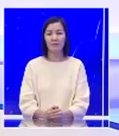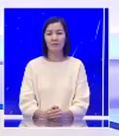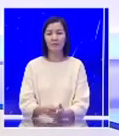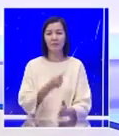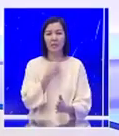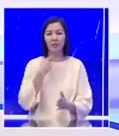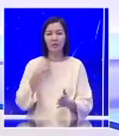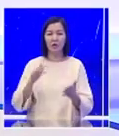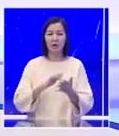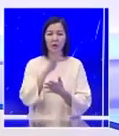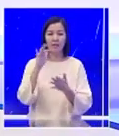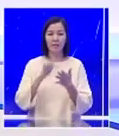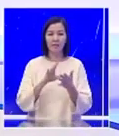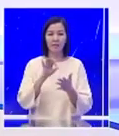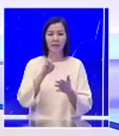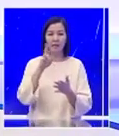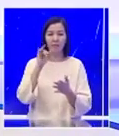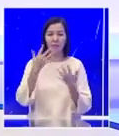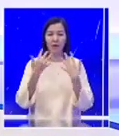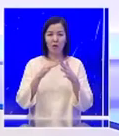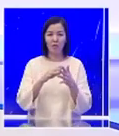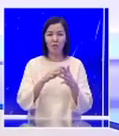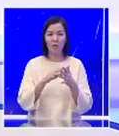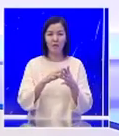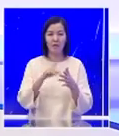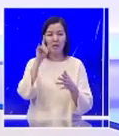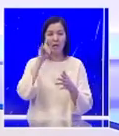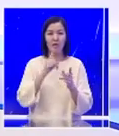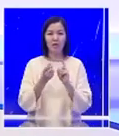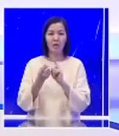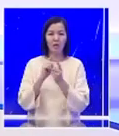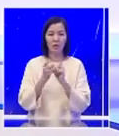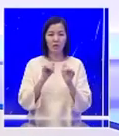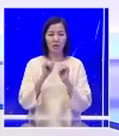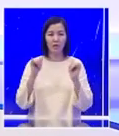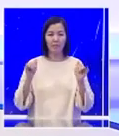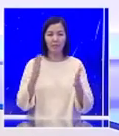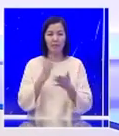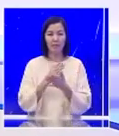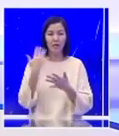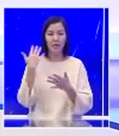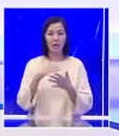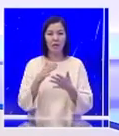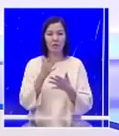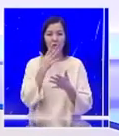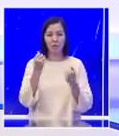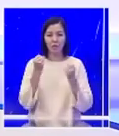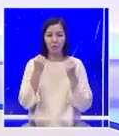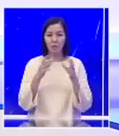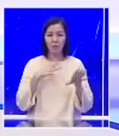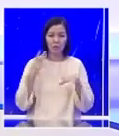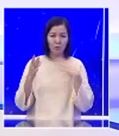Талдықорған қаласына қарасты Еңбек ауылында қазақ күресі қарқынды дамып келеді. Мұнда 50-ге жуық жасөспірім ұлттық спортты серік